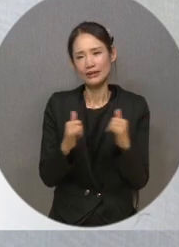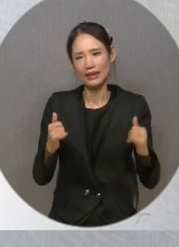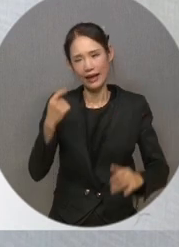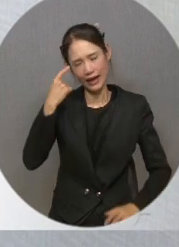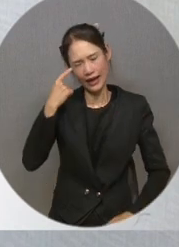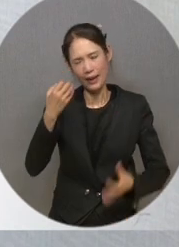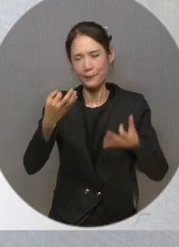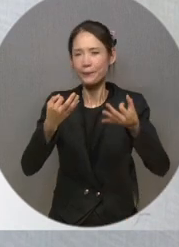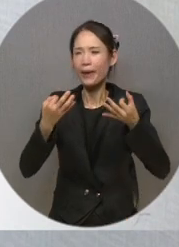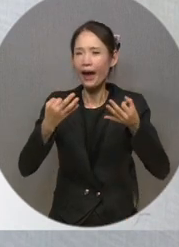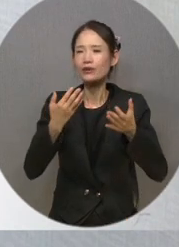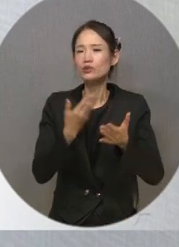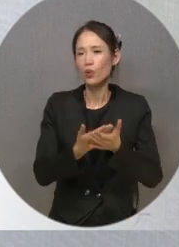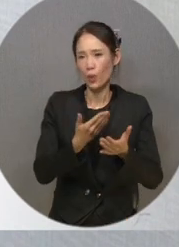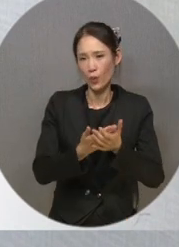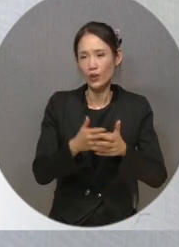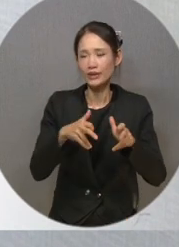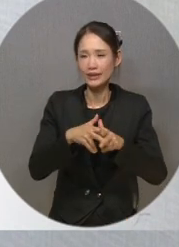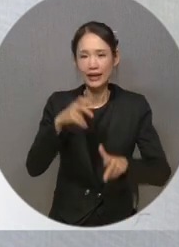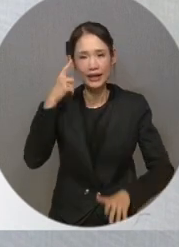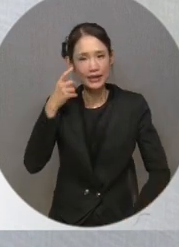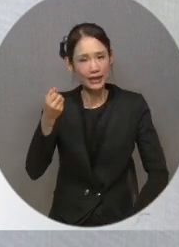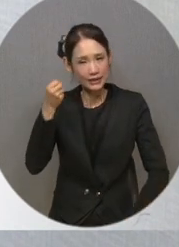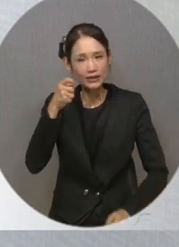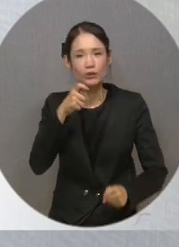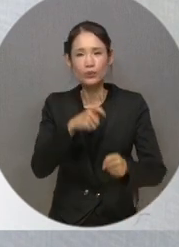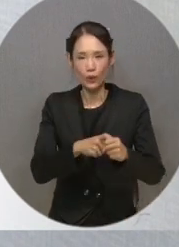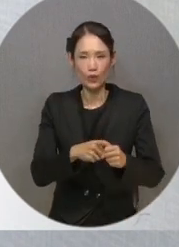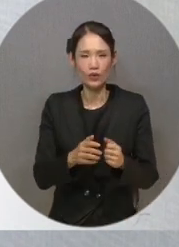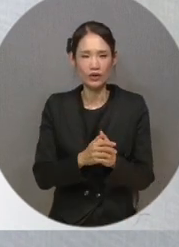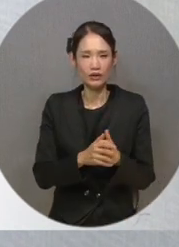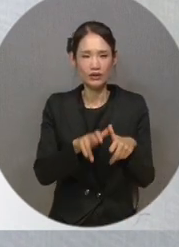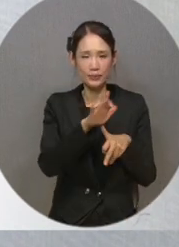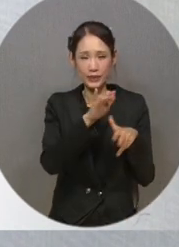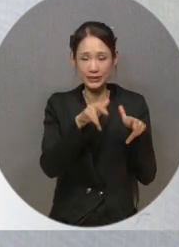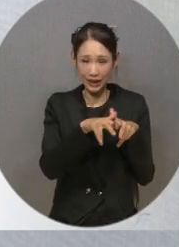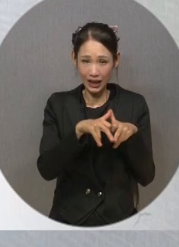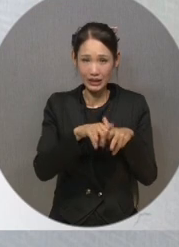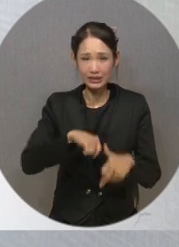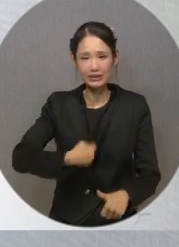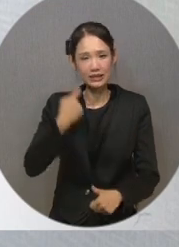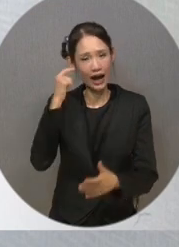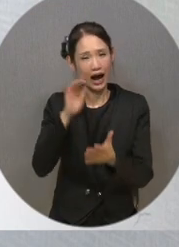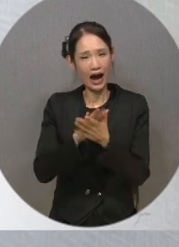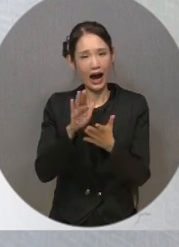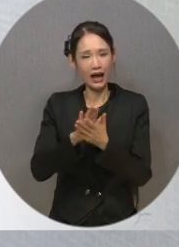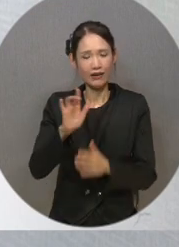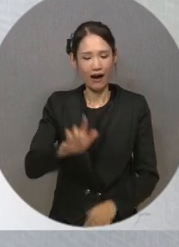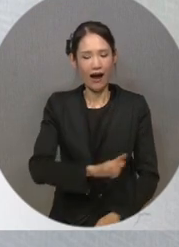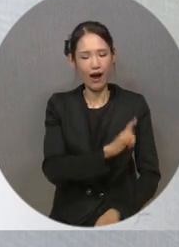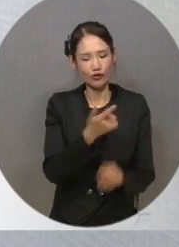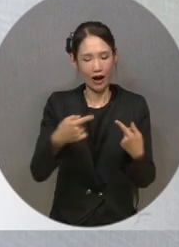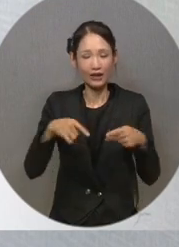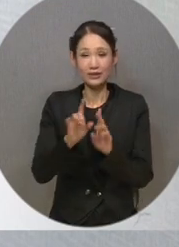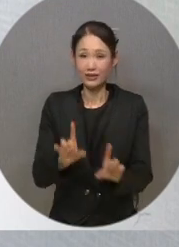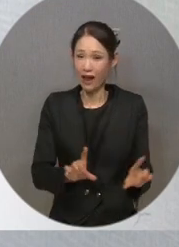바라는 게 장애인식 개선의 목적이기 때문에 본인 비장애인들 스스로 하루 같이 생활을 해봄으로